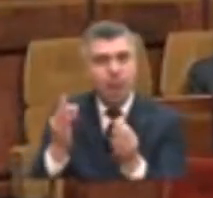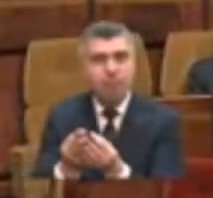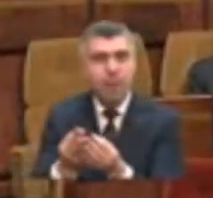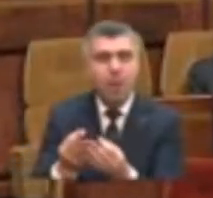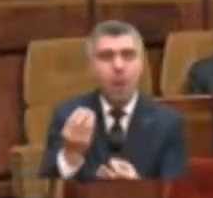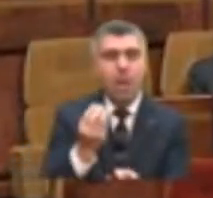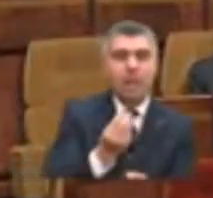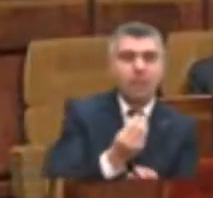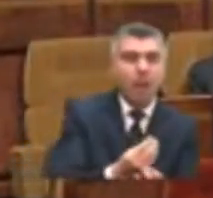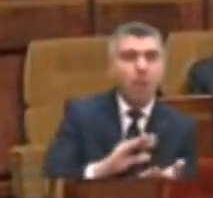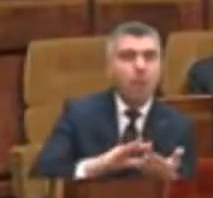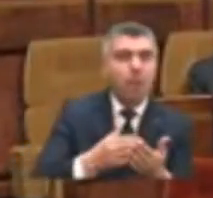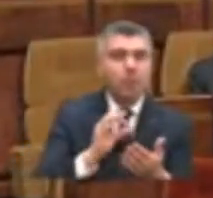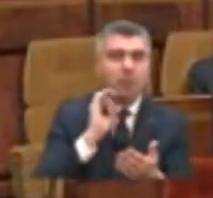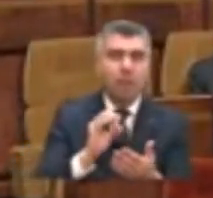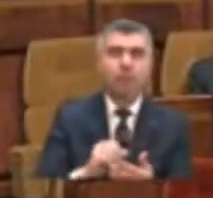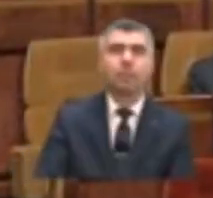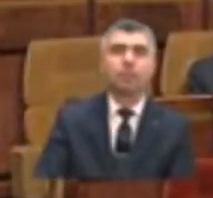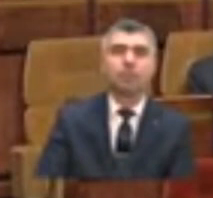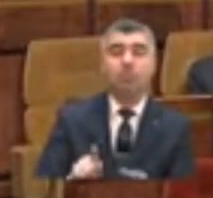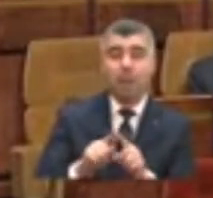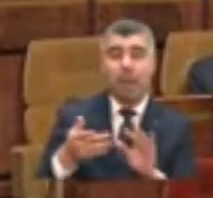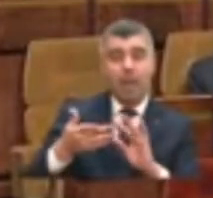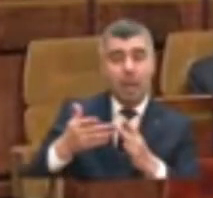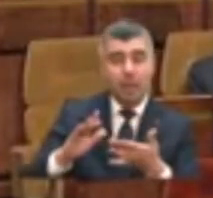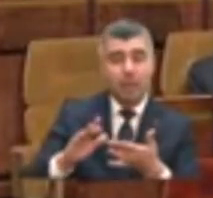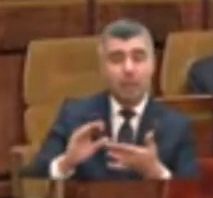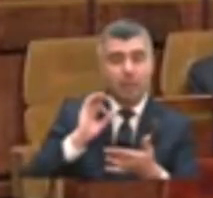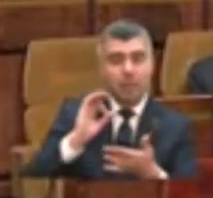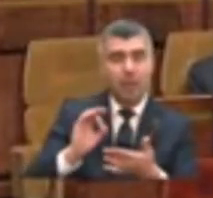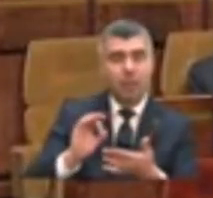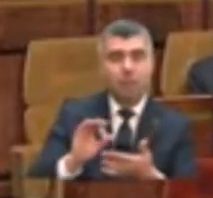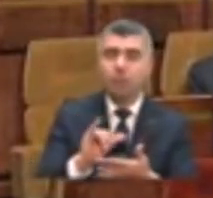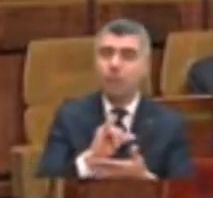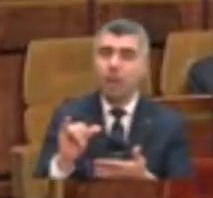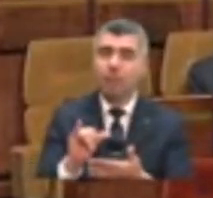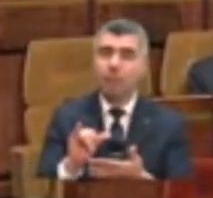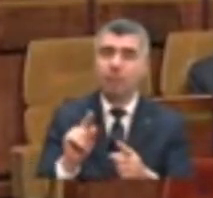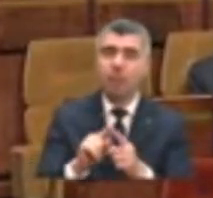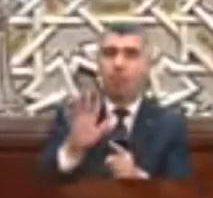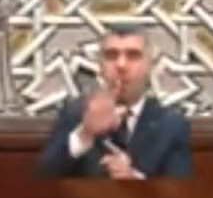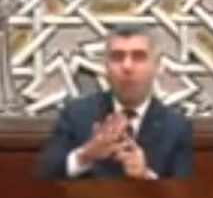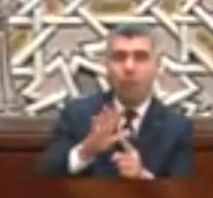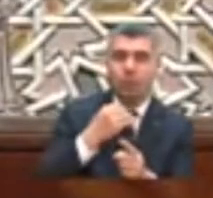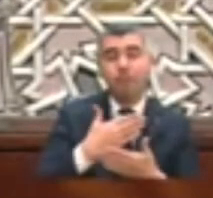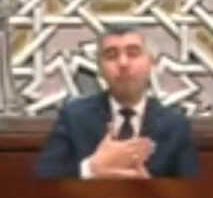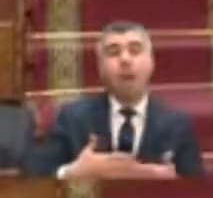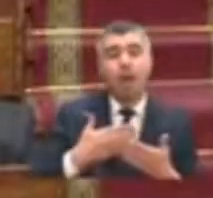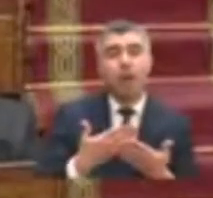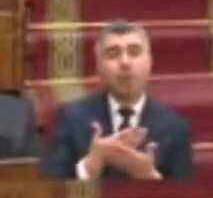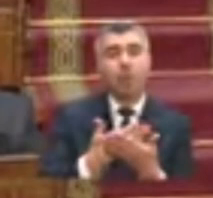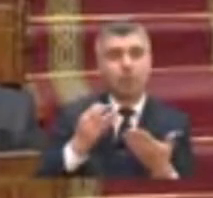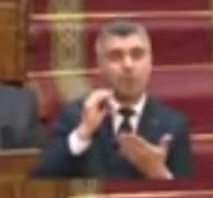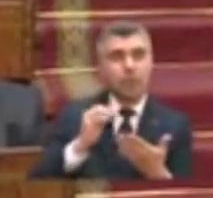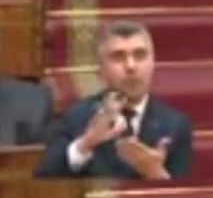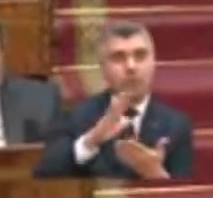ديك لونتوغاج ديالو. وفحال كتعرفوا ان الانترنت والناس راه ما كينساوش، هي ظاهره عابره للاسف. شكرا سيده النائب. الذي قدمه